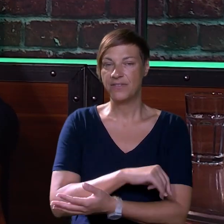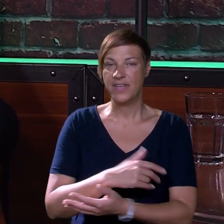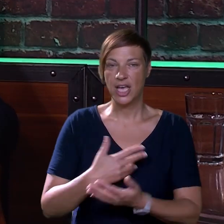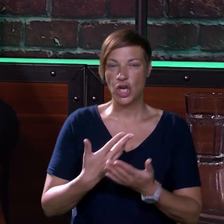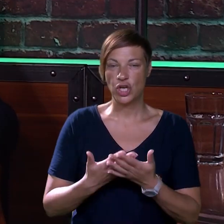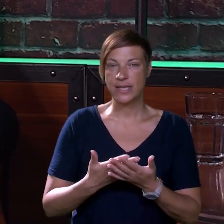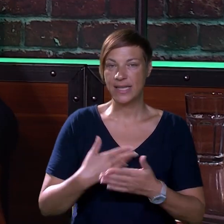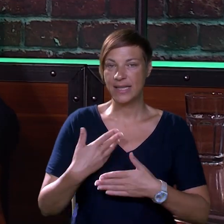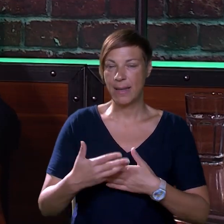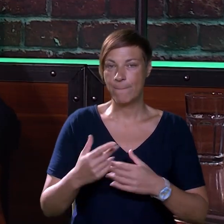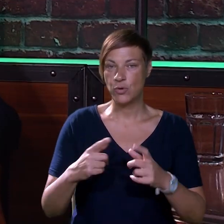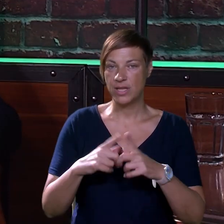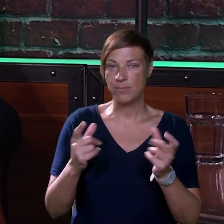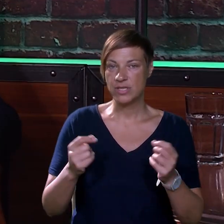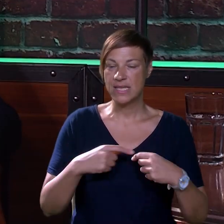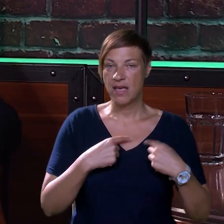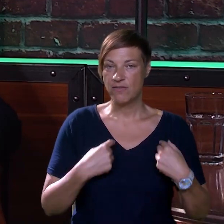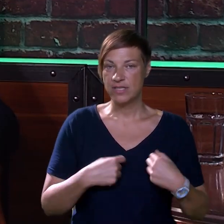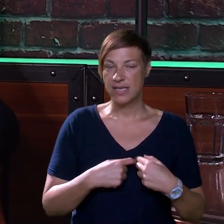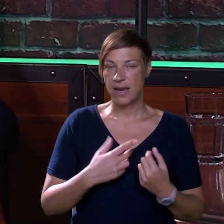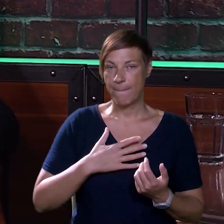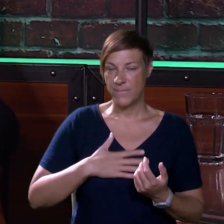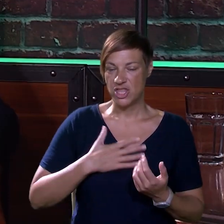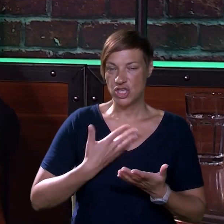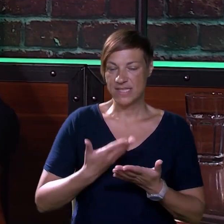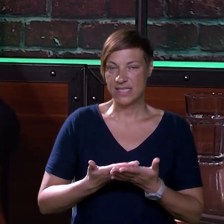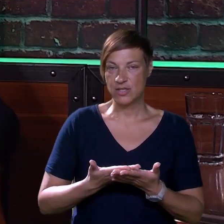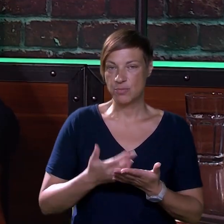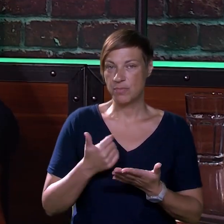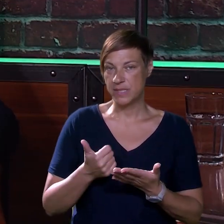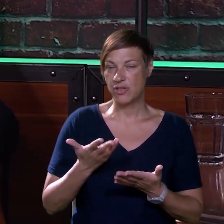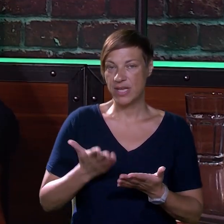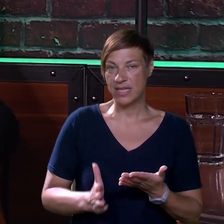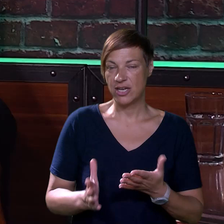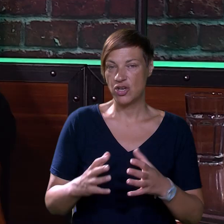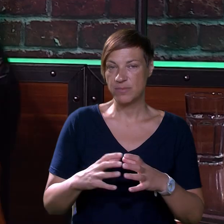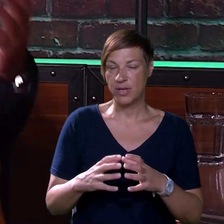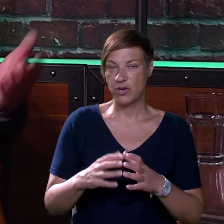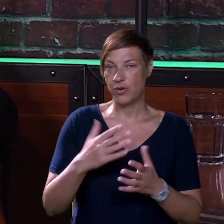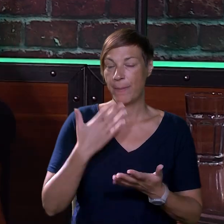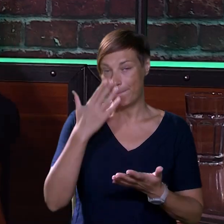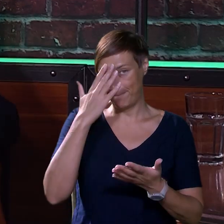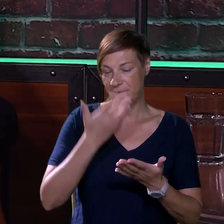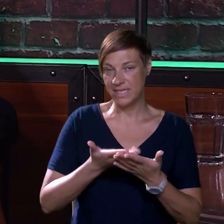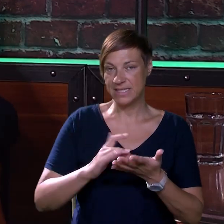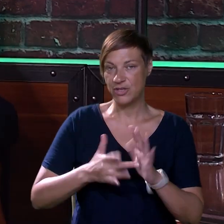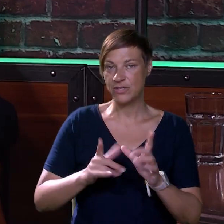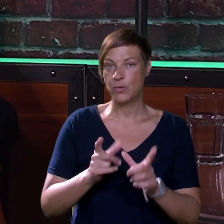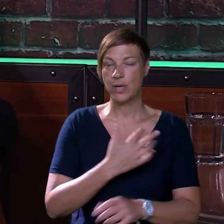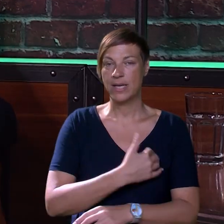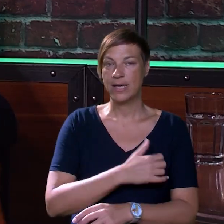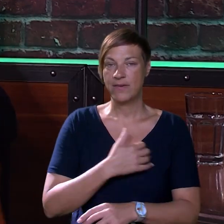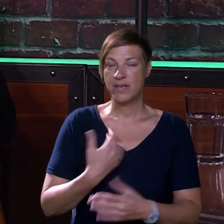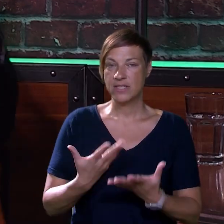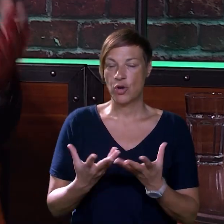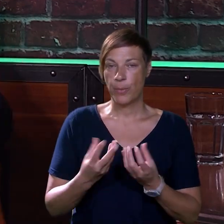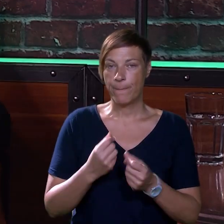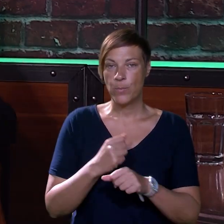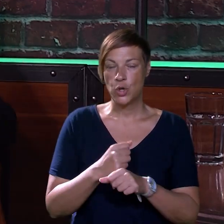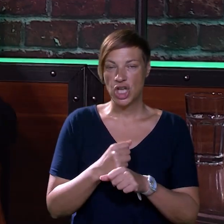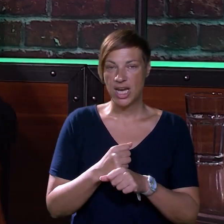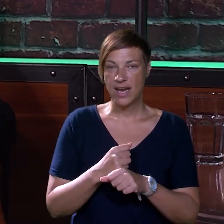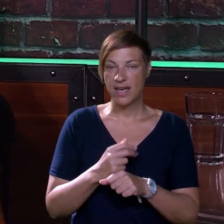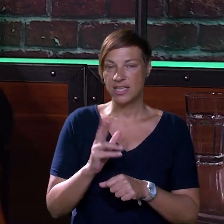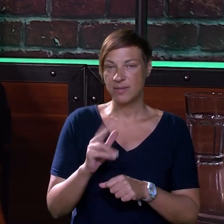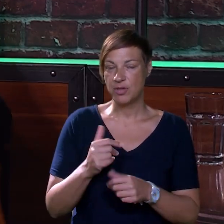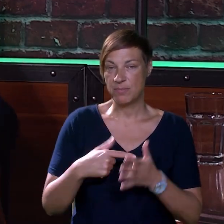2 godine, da budemo zavod za kardiologiju. Mi to stvarno zaslužujemo, mi smo jedan ozbiljan odjel koji priznaju svi u Republici Hrvatskoj, jako toga puno